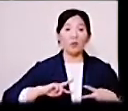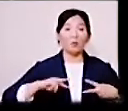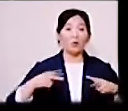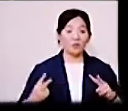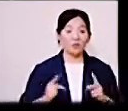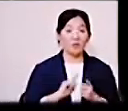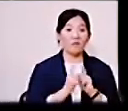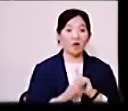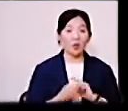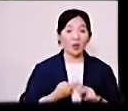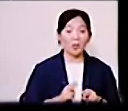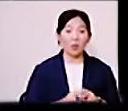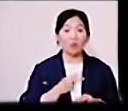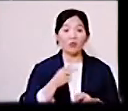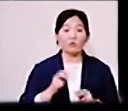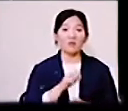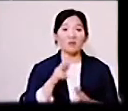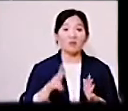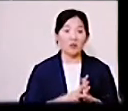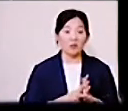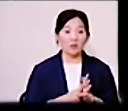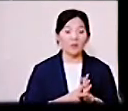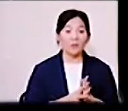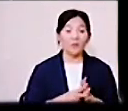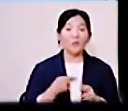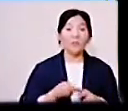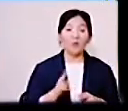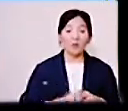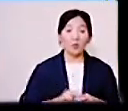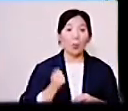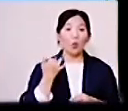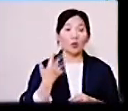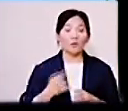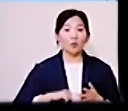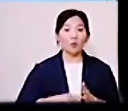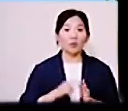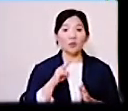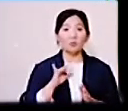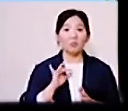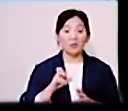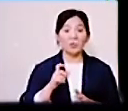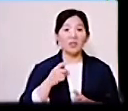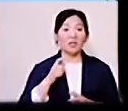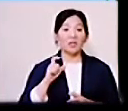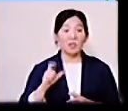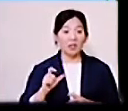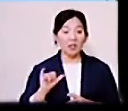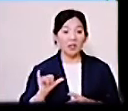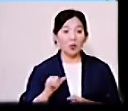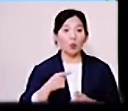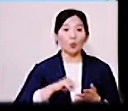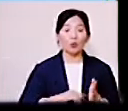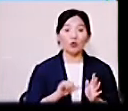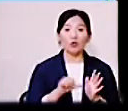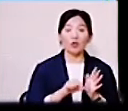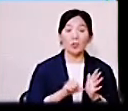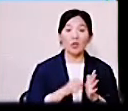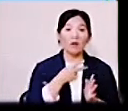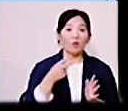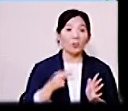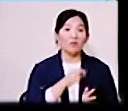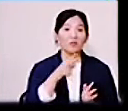преобразования. У нас получается 18. То есть количество точек x на y умножить на 6 равно